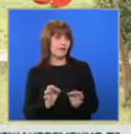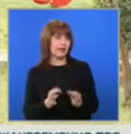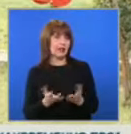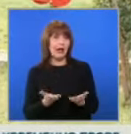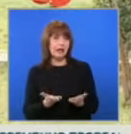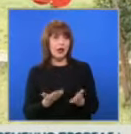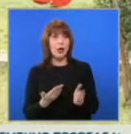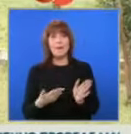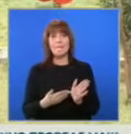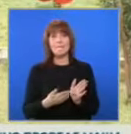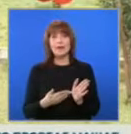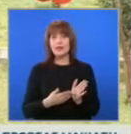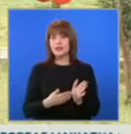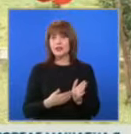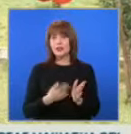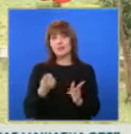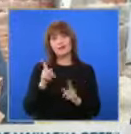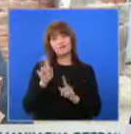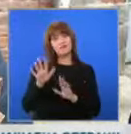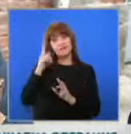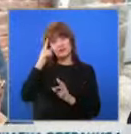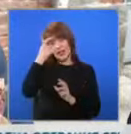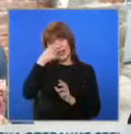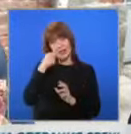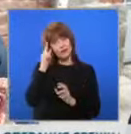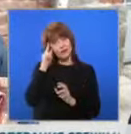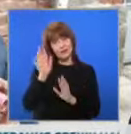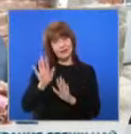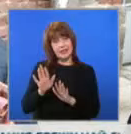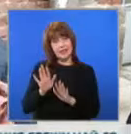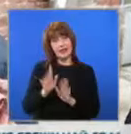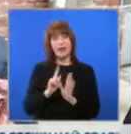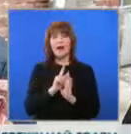стане. Причините само той ги знае. Аз във всеки